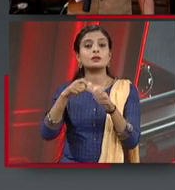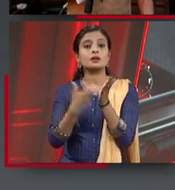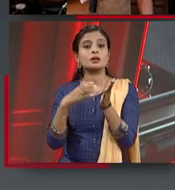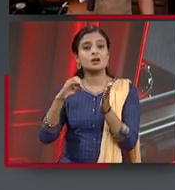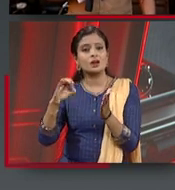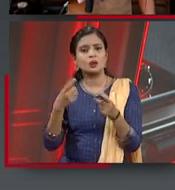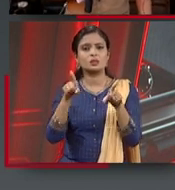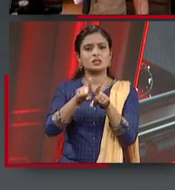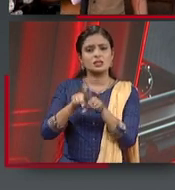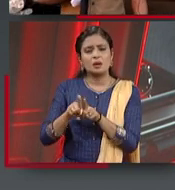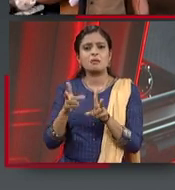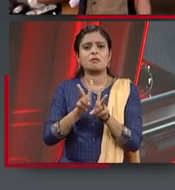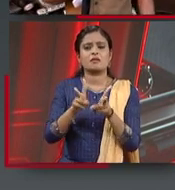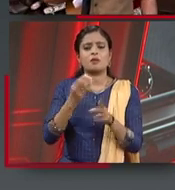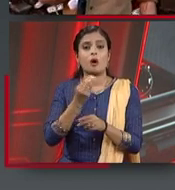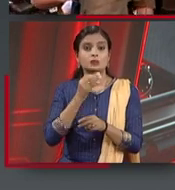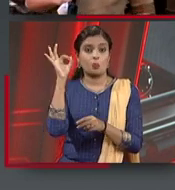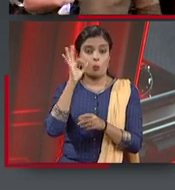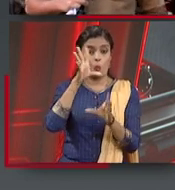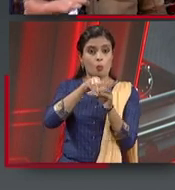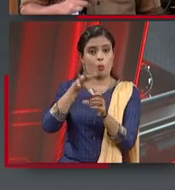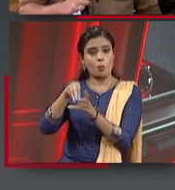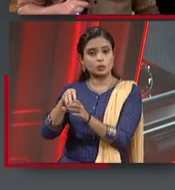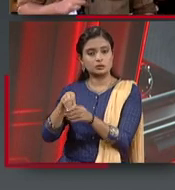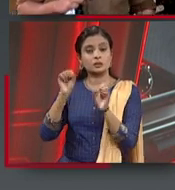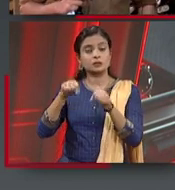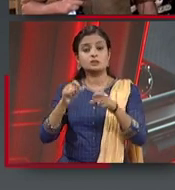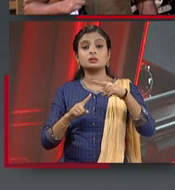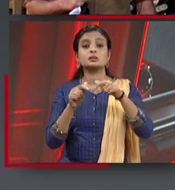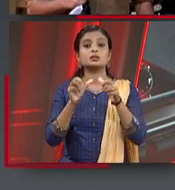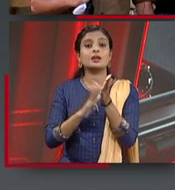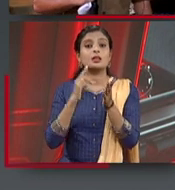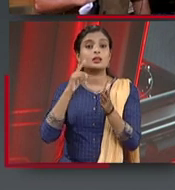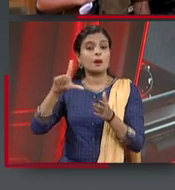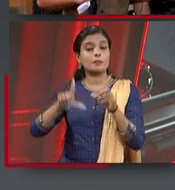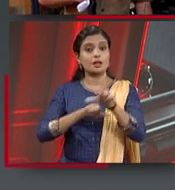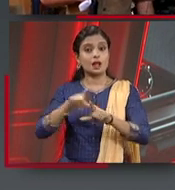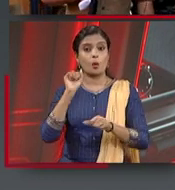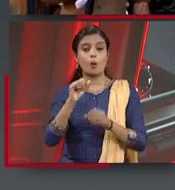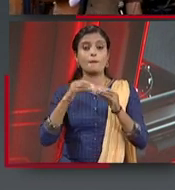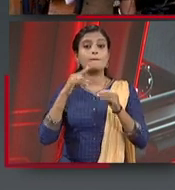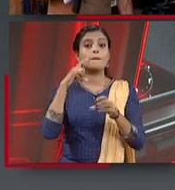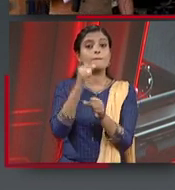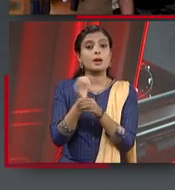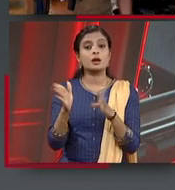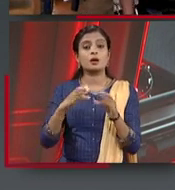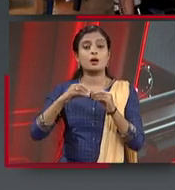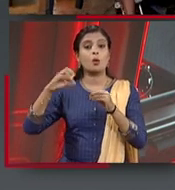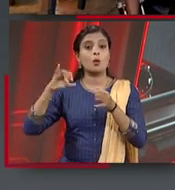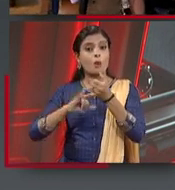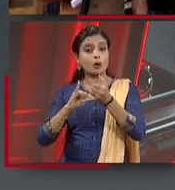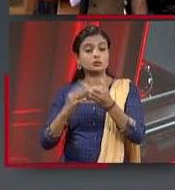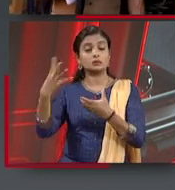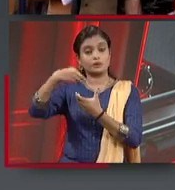ഈ മനുഷ്യമൃഗം പോലുള്ള സിനിമകളിലുമൊക്കെ അഭിനയിക്കുകയും ചെയ്തിരുന്നു. തമിഴ് ബിഗ് ബോസിലൊക്കെ വലിയ ശ്രദ്ധാകേന്ദ്രമാവുകയും ചെയ്തിരുന്നു. ഗോ ബാക്ക് മോദി എന്ന പേരിൽ